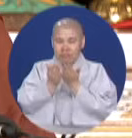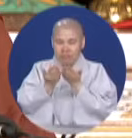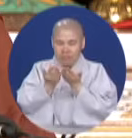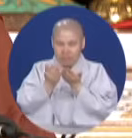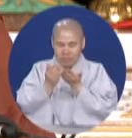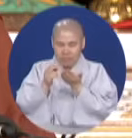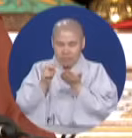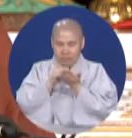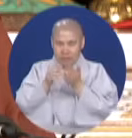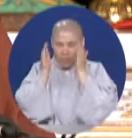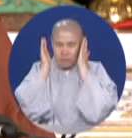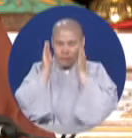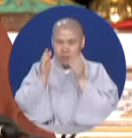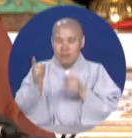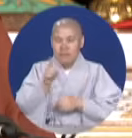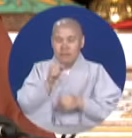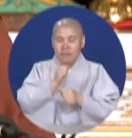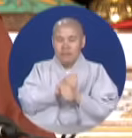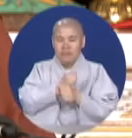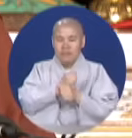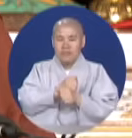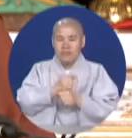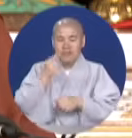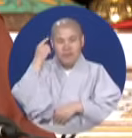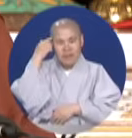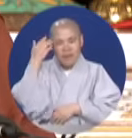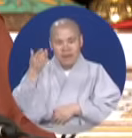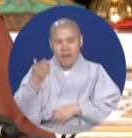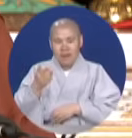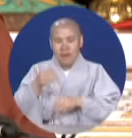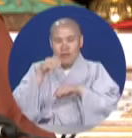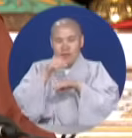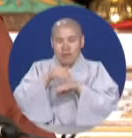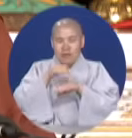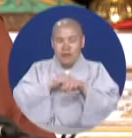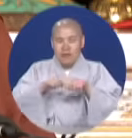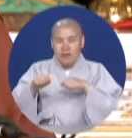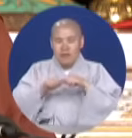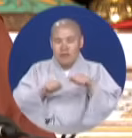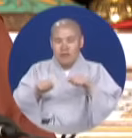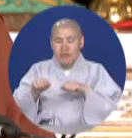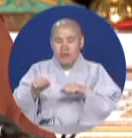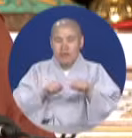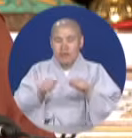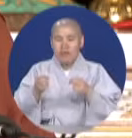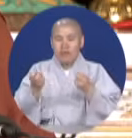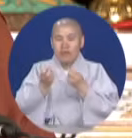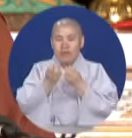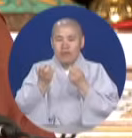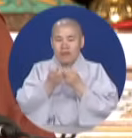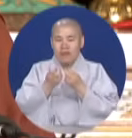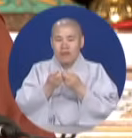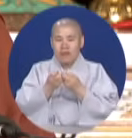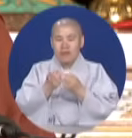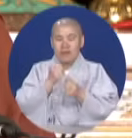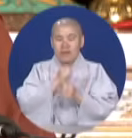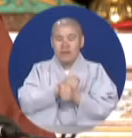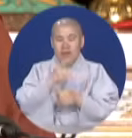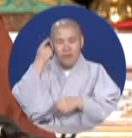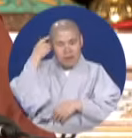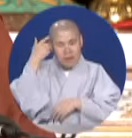할까, 또 무슨 수행 실천을 어떻게 할까, 또 다른